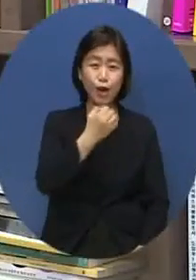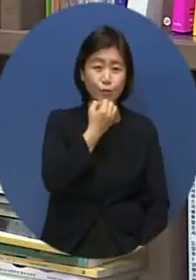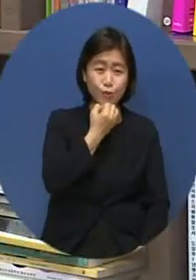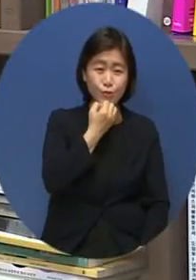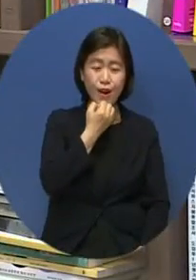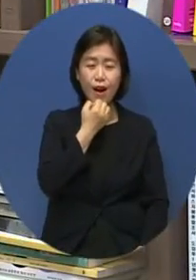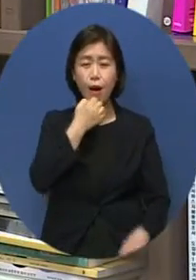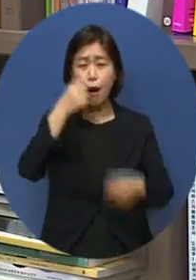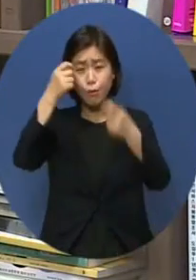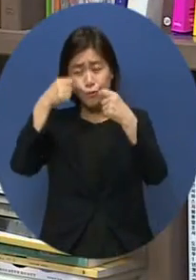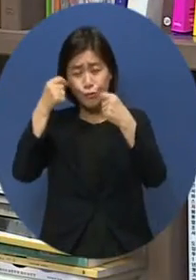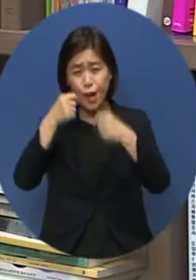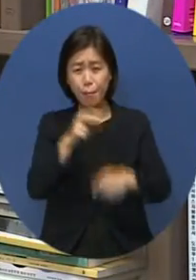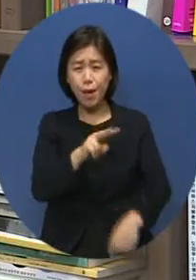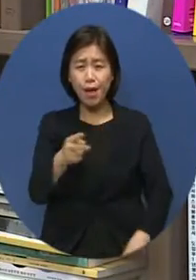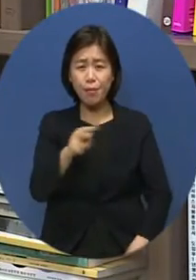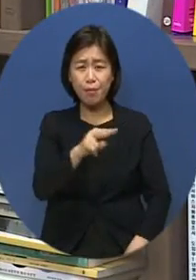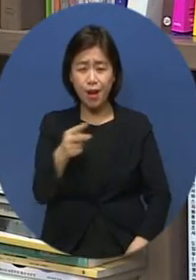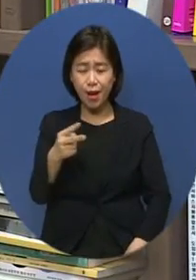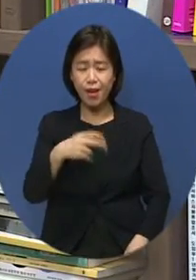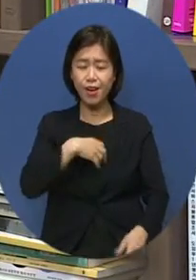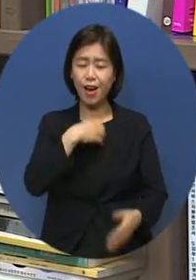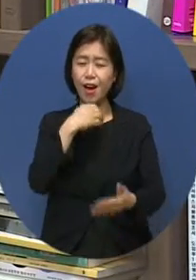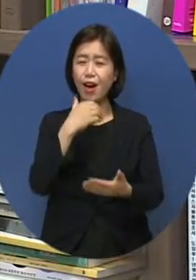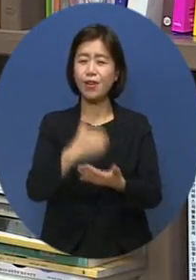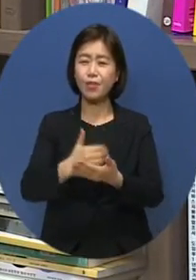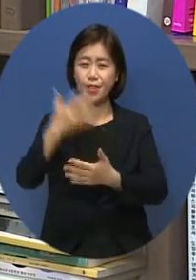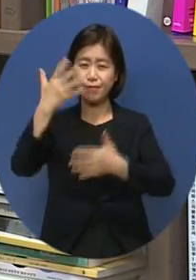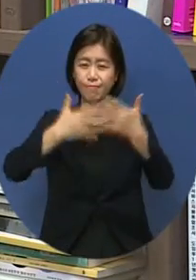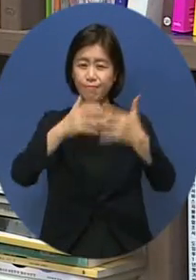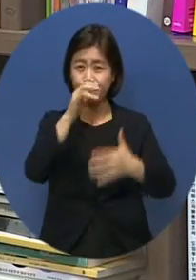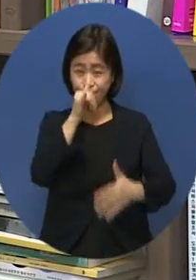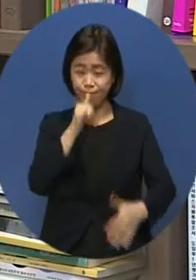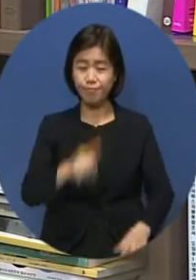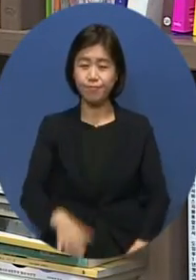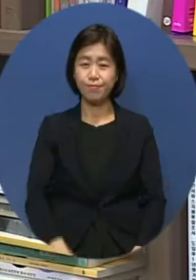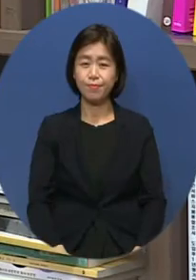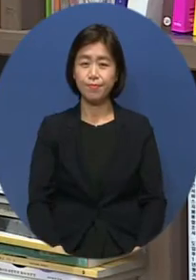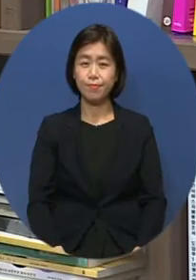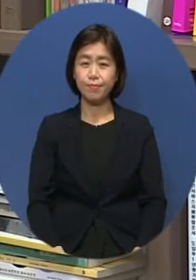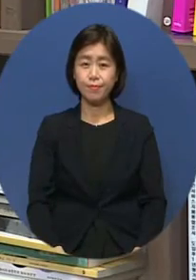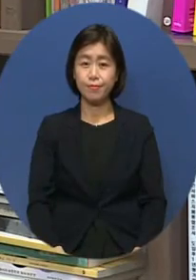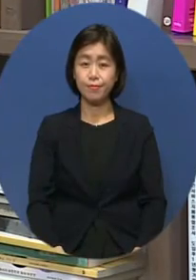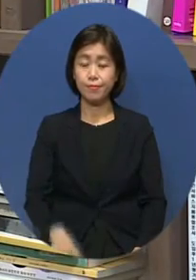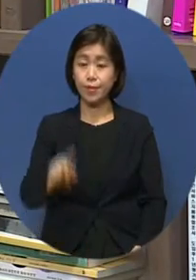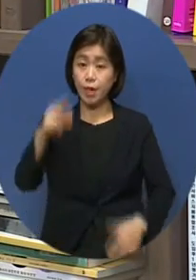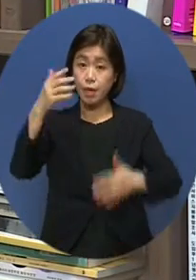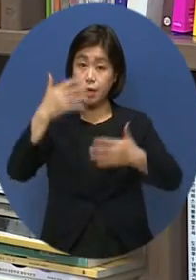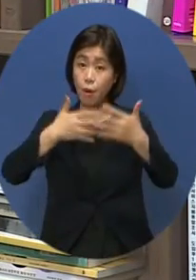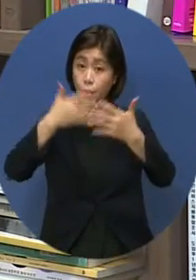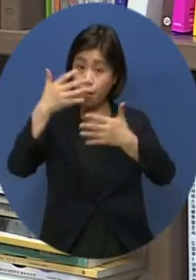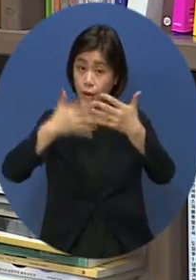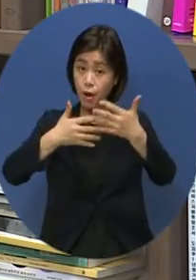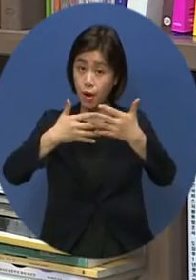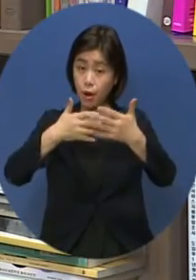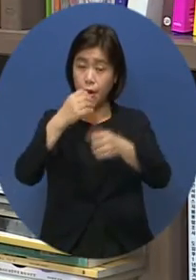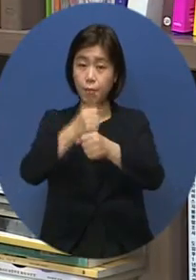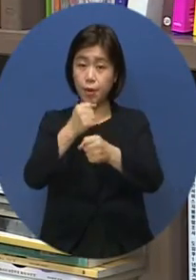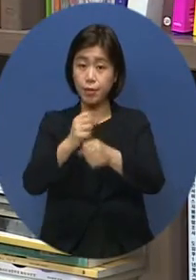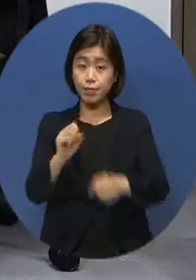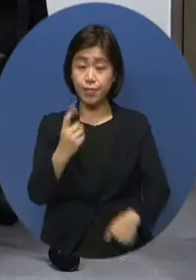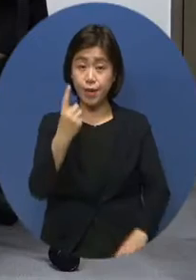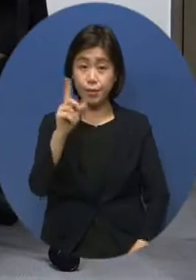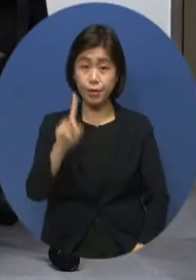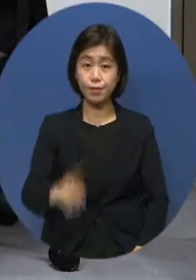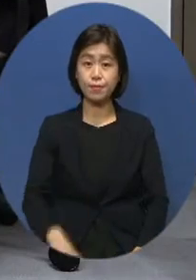웃다가 그랬던 굉장히 감명 깊게 봤던 그런 기억이 있거든요. 네. 근데 이 영화는 처음에 어떻게 제작을 하게